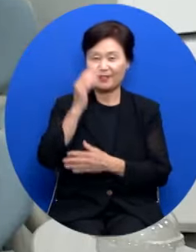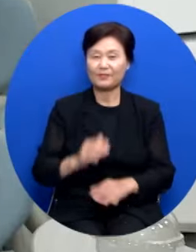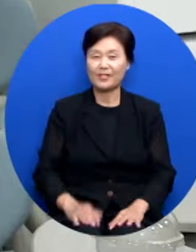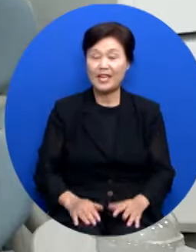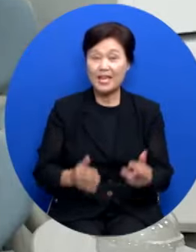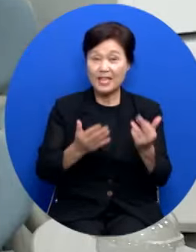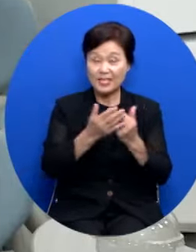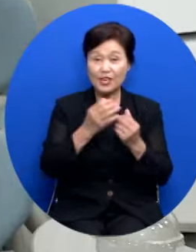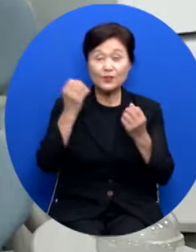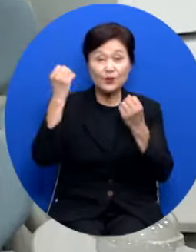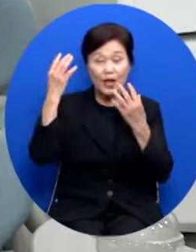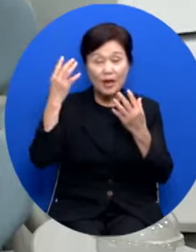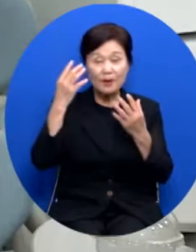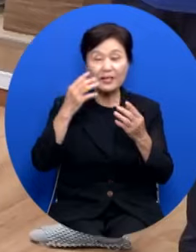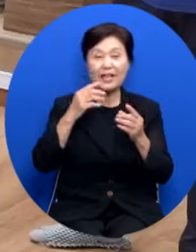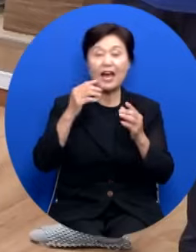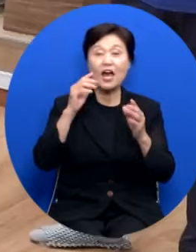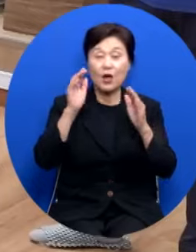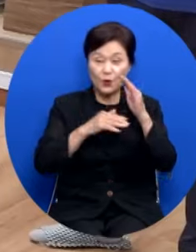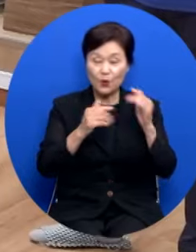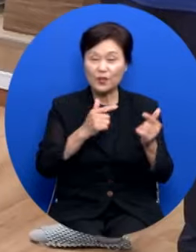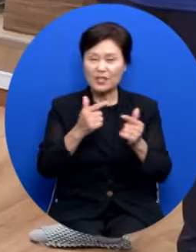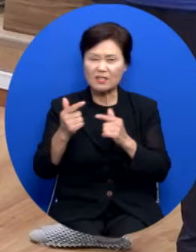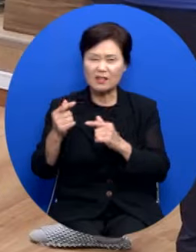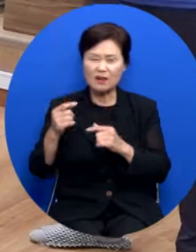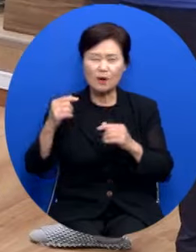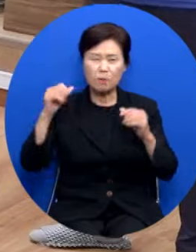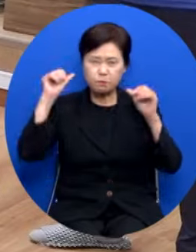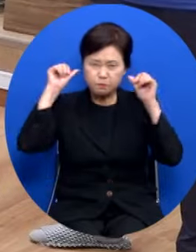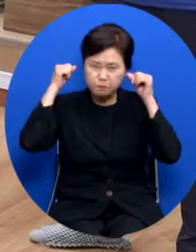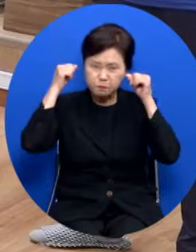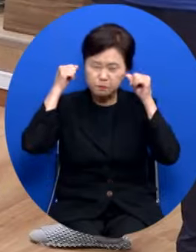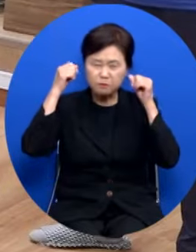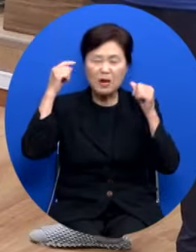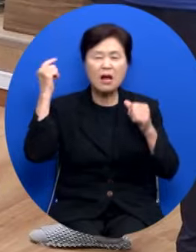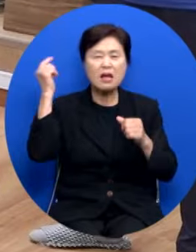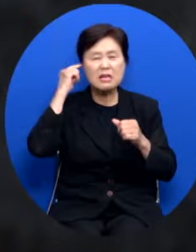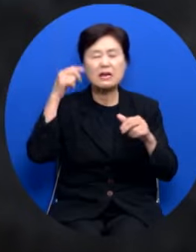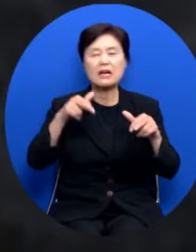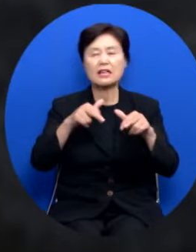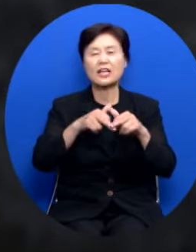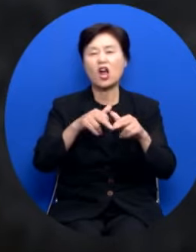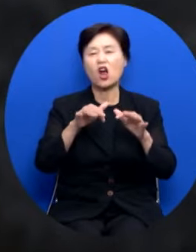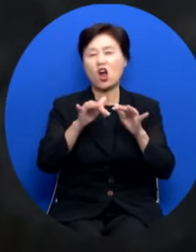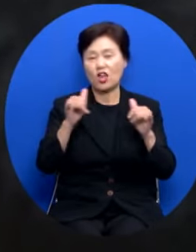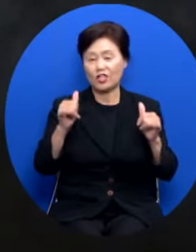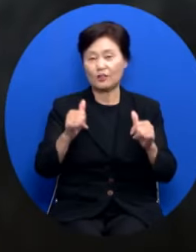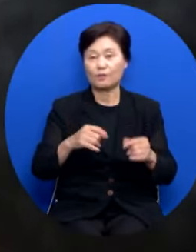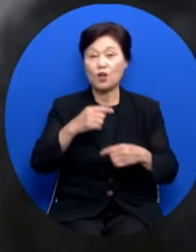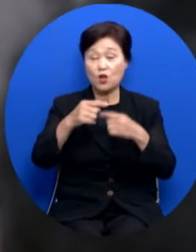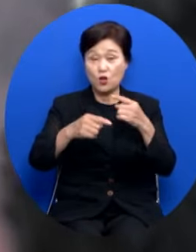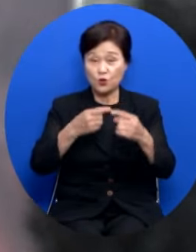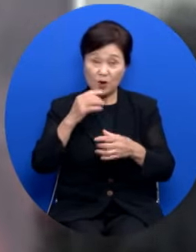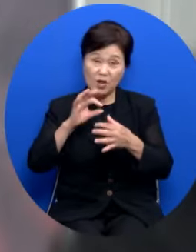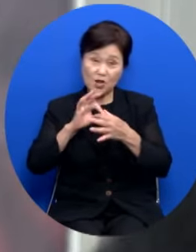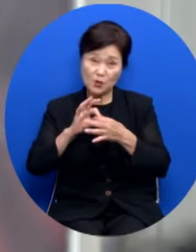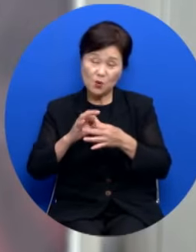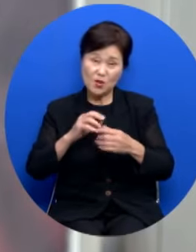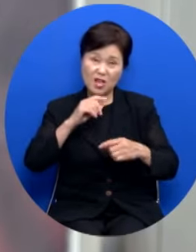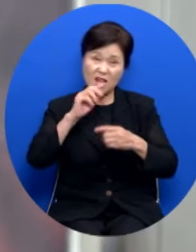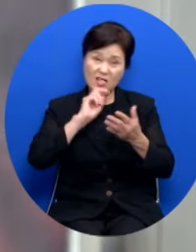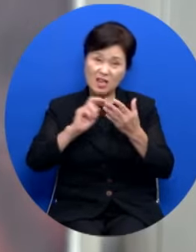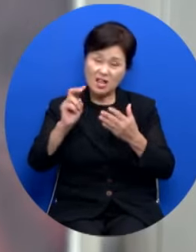에바다 농아교회 교인들은 대부분 소리가 들리지 않는 청각장애를 갖고 있습니다. 수어로 찬양을 하기 위해서는